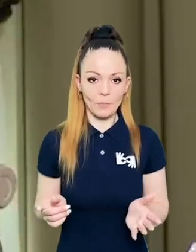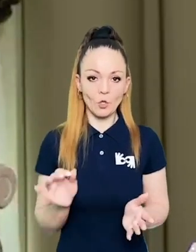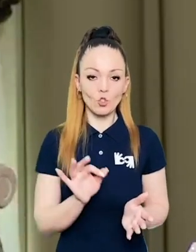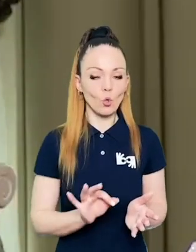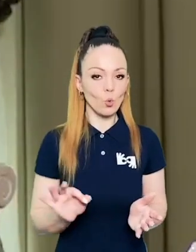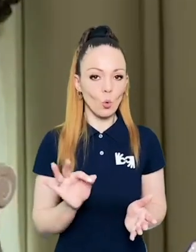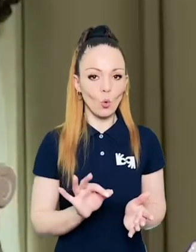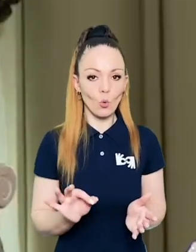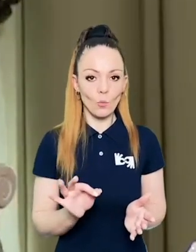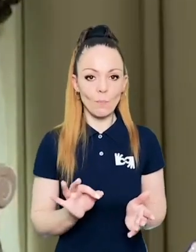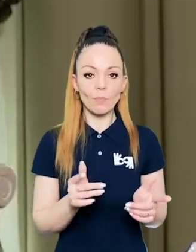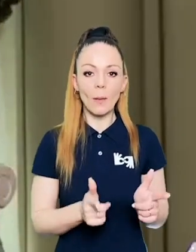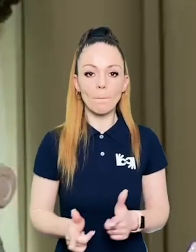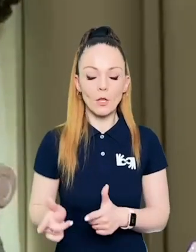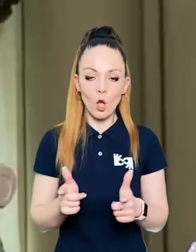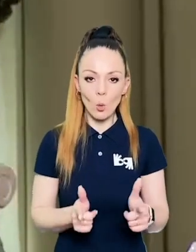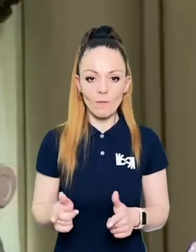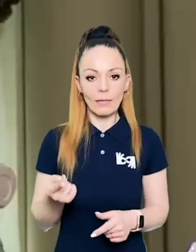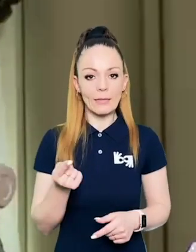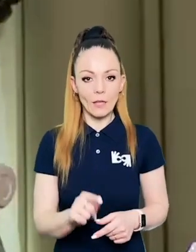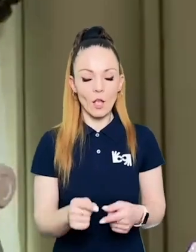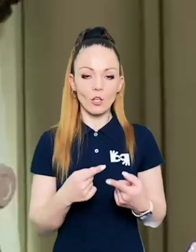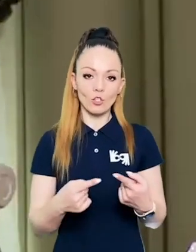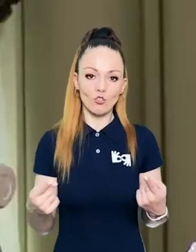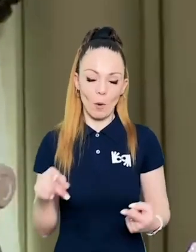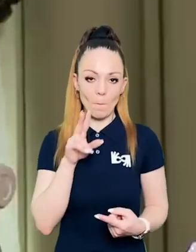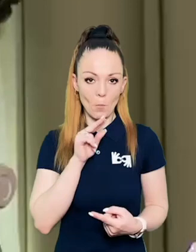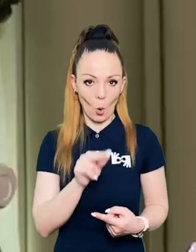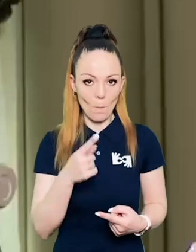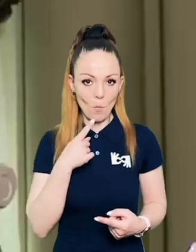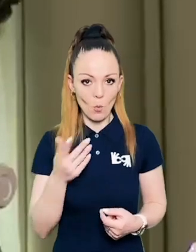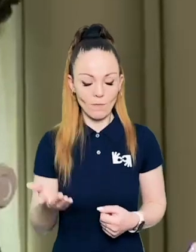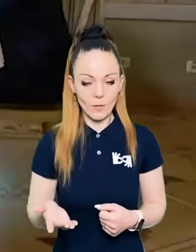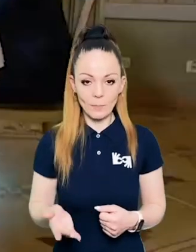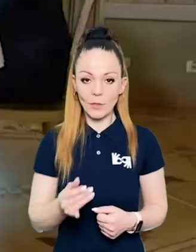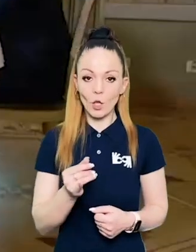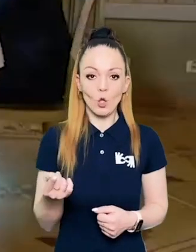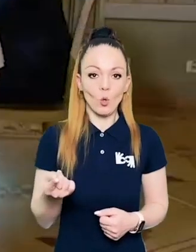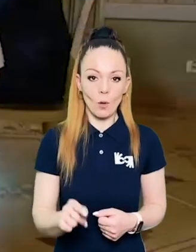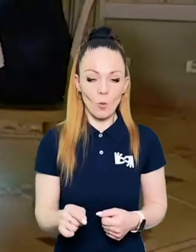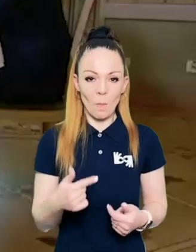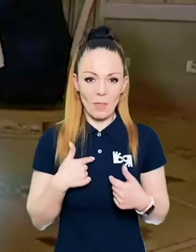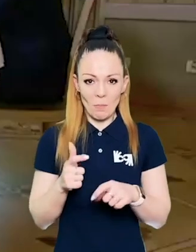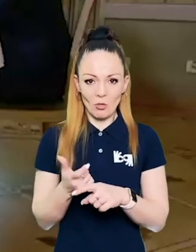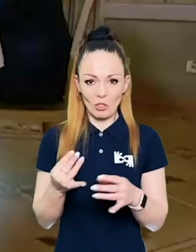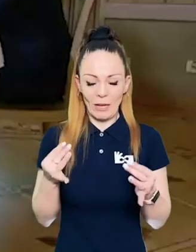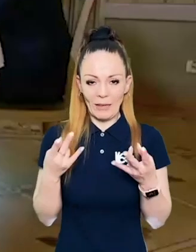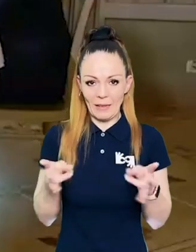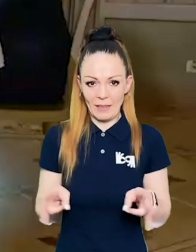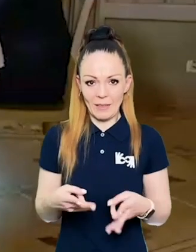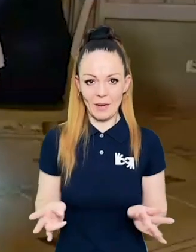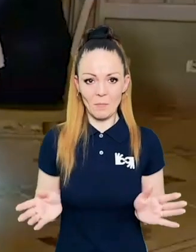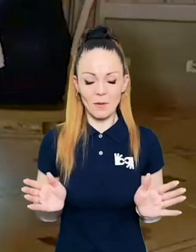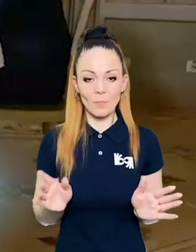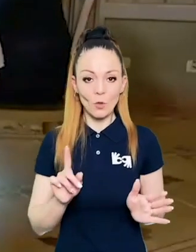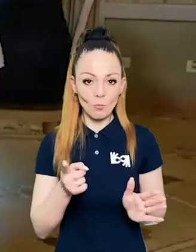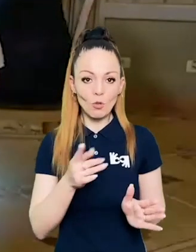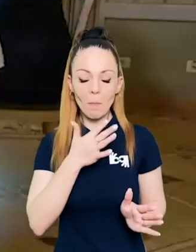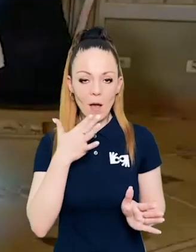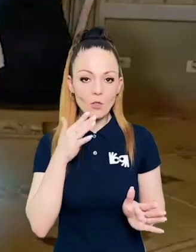людини. Щодо підготовки тієї чи іншої промови. Тому, ну і більше і не треба, тому